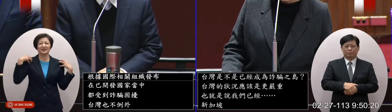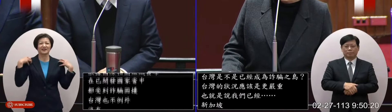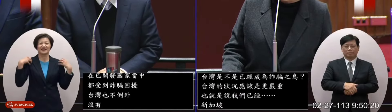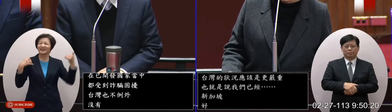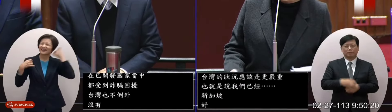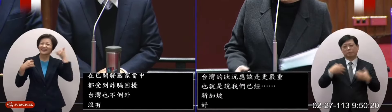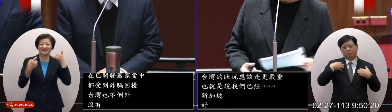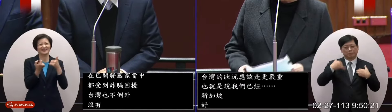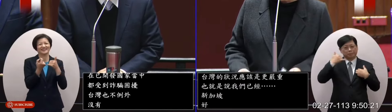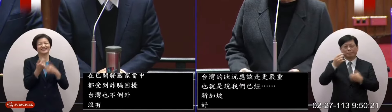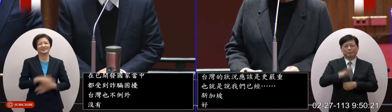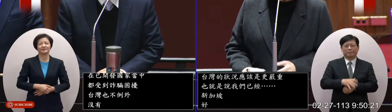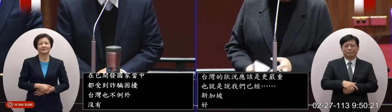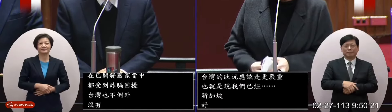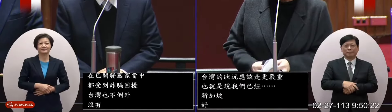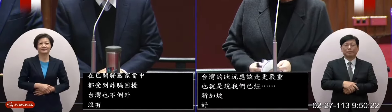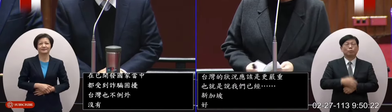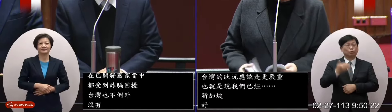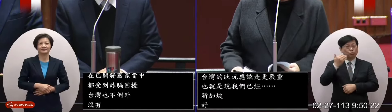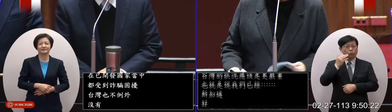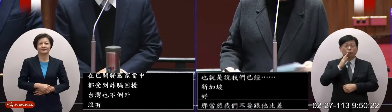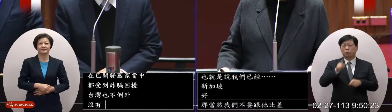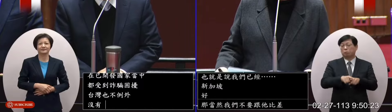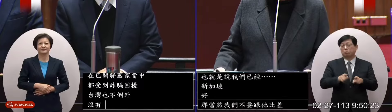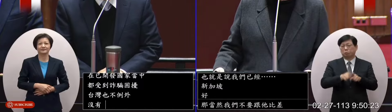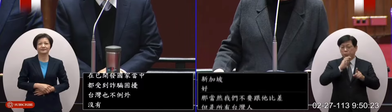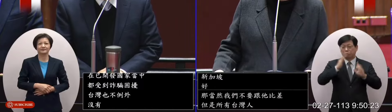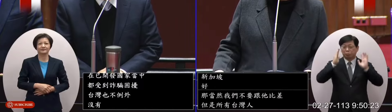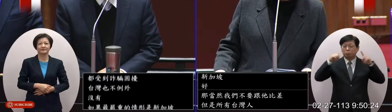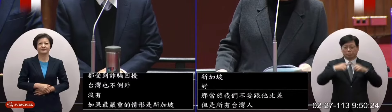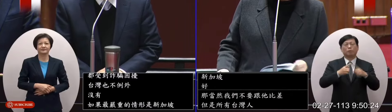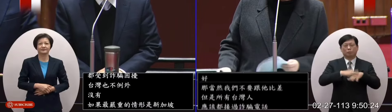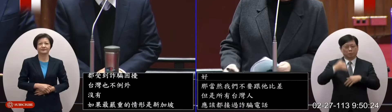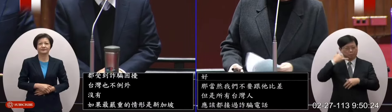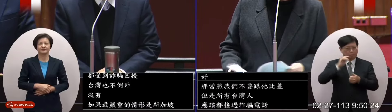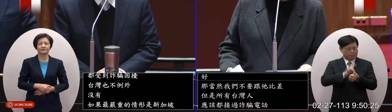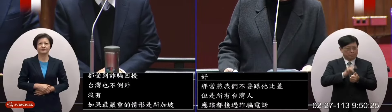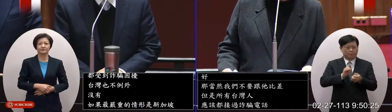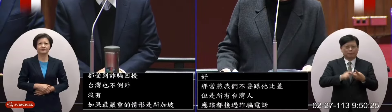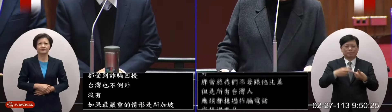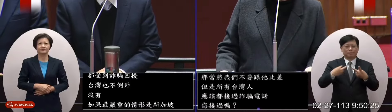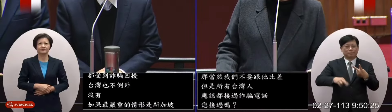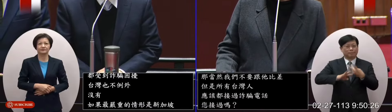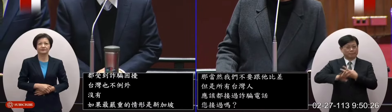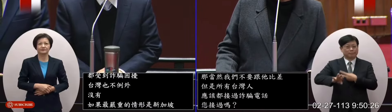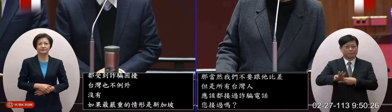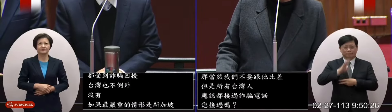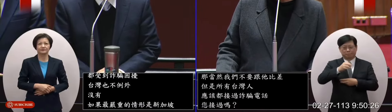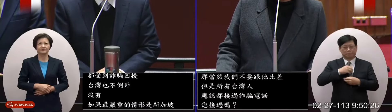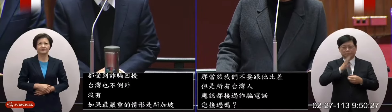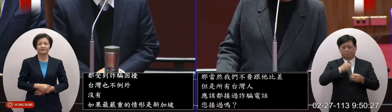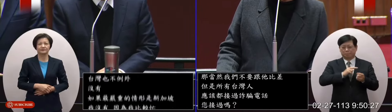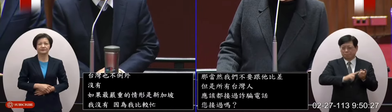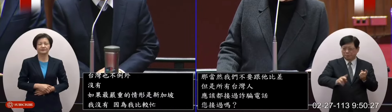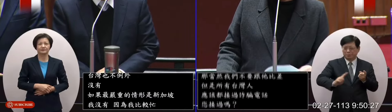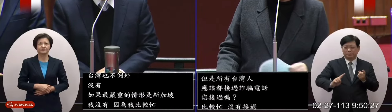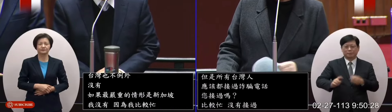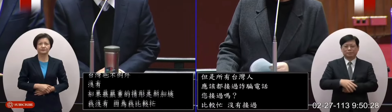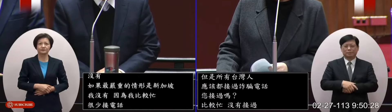接电话。 比较忙，没有接过。大概只要是正常人都有接过诈骗，或者是相关的讯息，或者